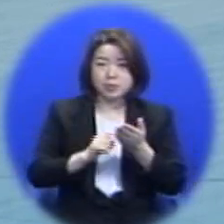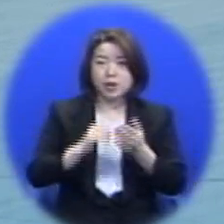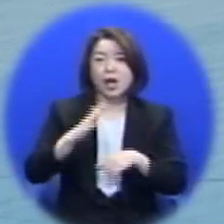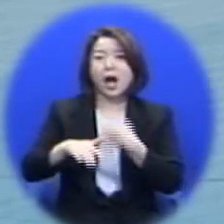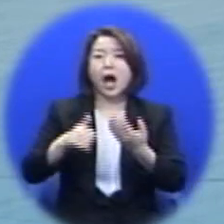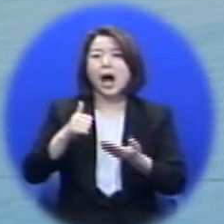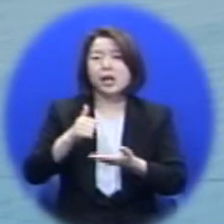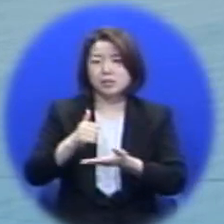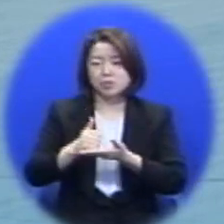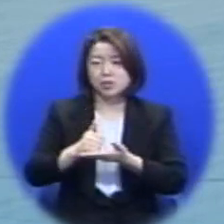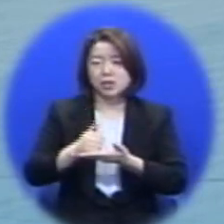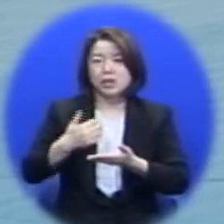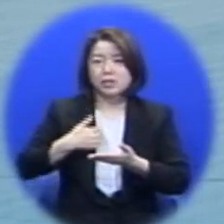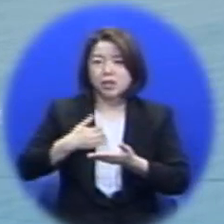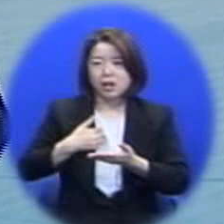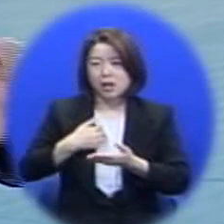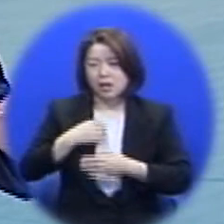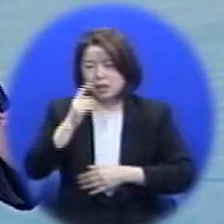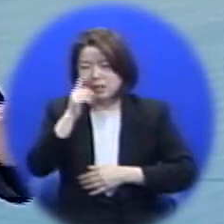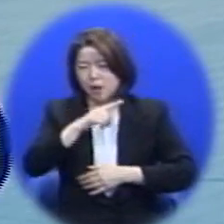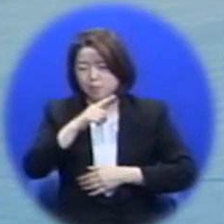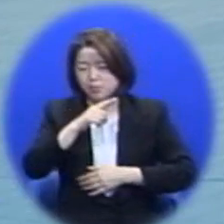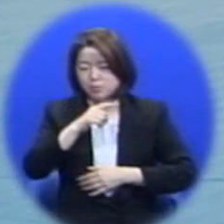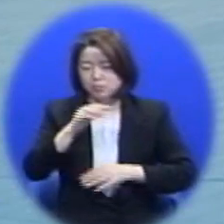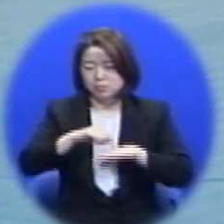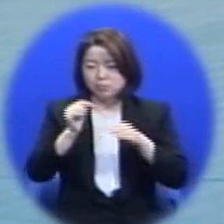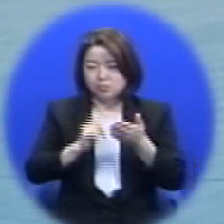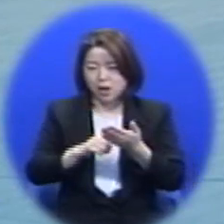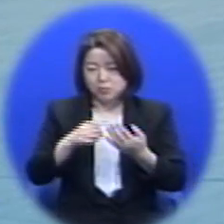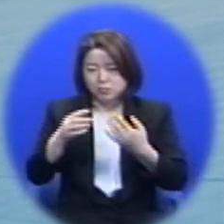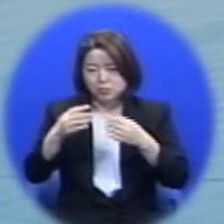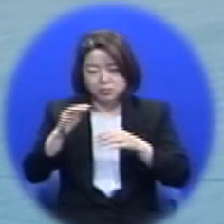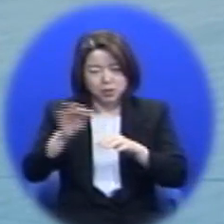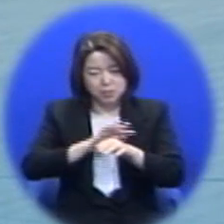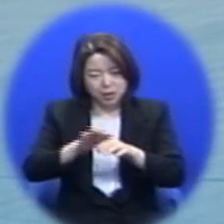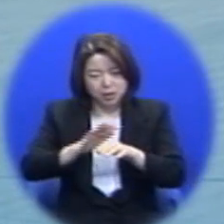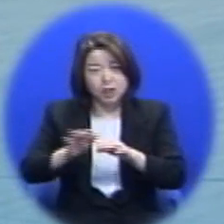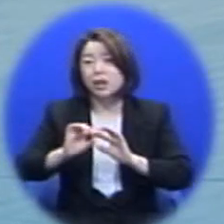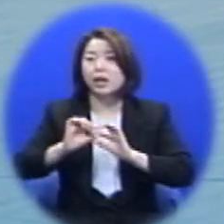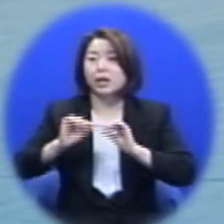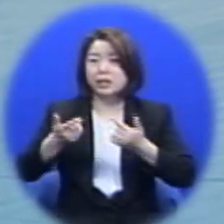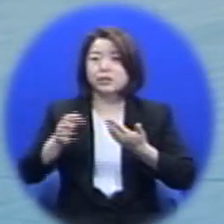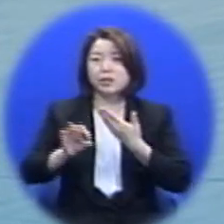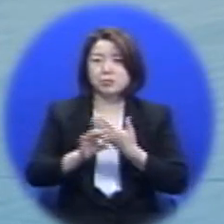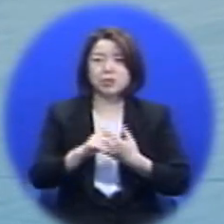이렇게 다루지 않으셨다면 아마 결코 그렇게 못했을 거예요.